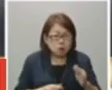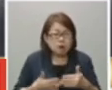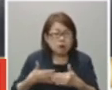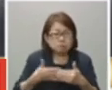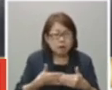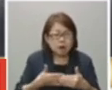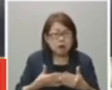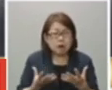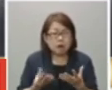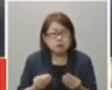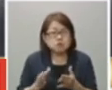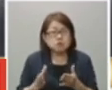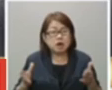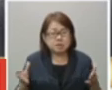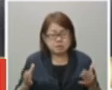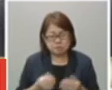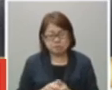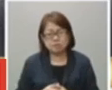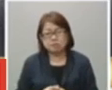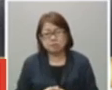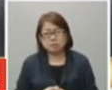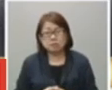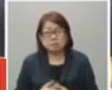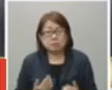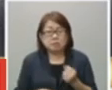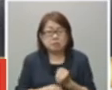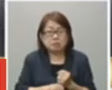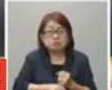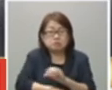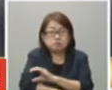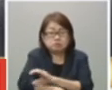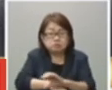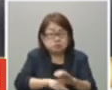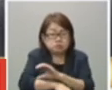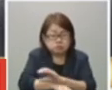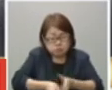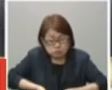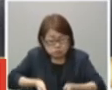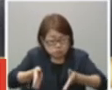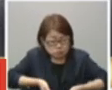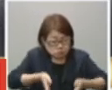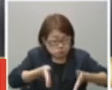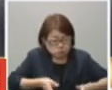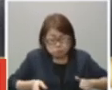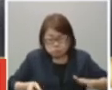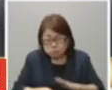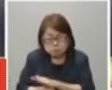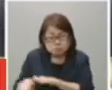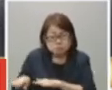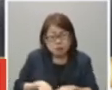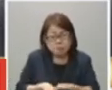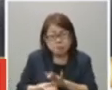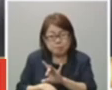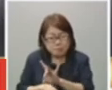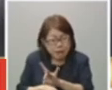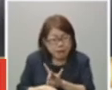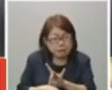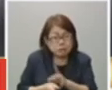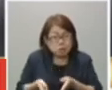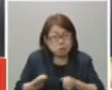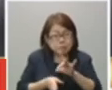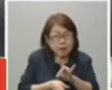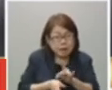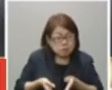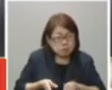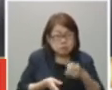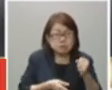ากกว่าเราแต่ท่านทราบไหมครับเขาก็ไม่สร้างรถไฟฟ้าพร้อมๆกัน8สาย10สายแบบนี้ครับแต่กรุงเทพครับมีพื้น